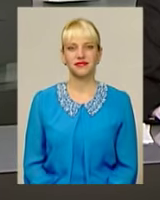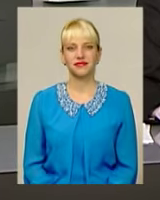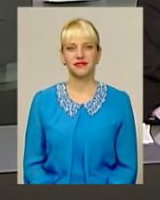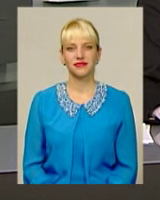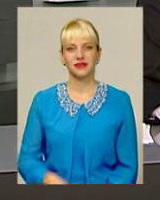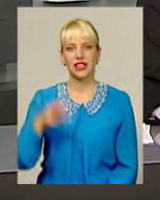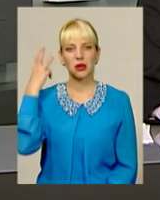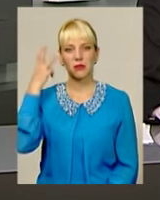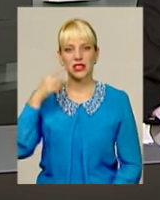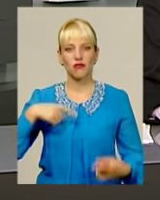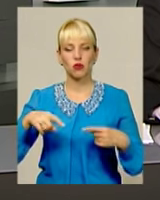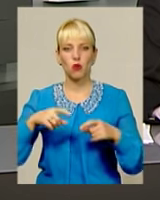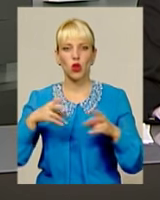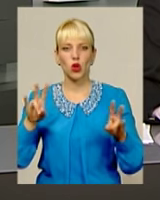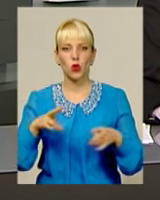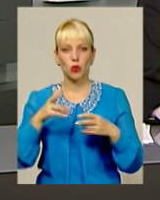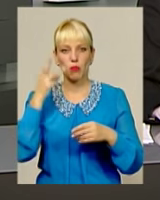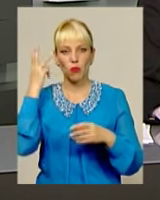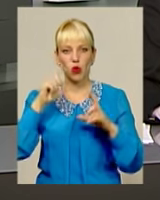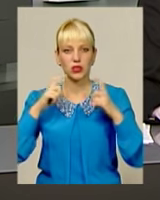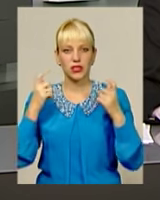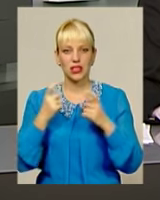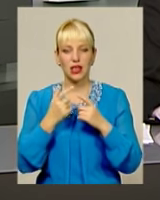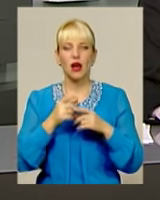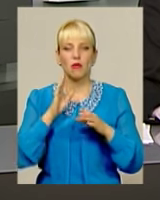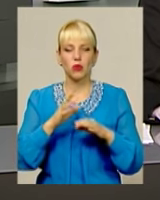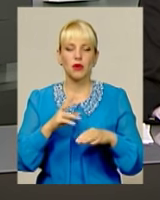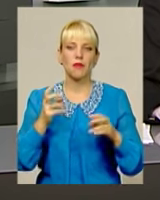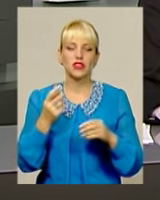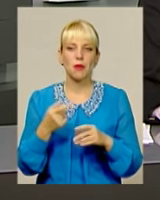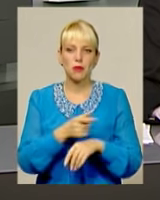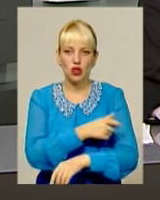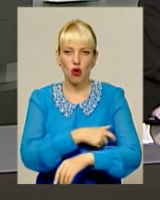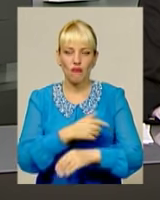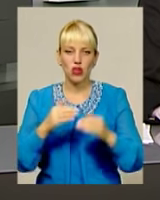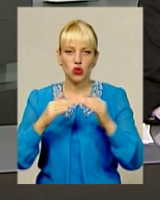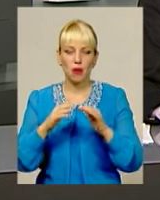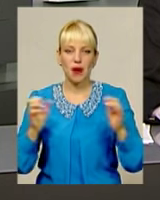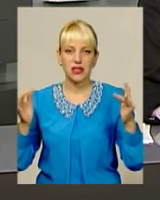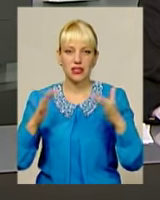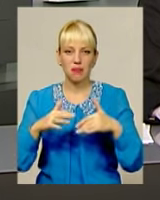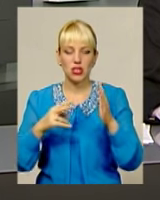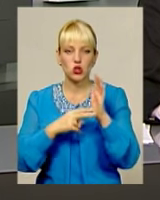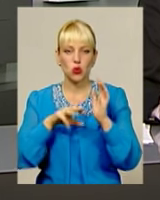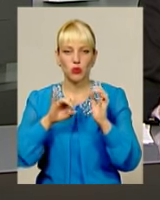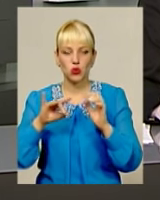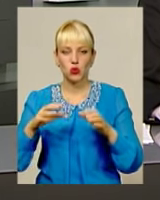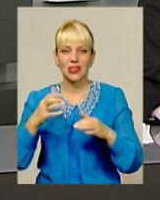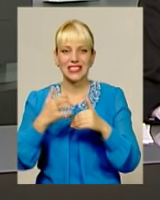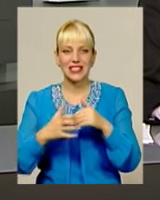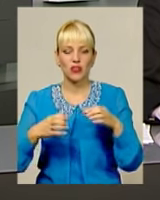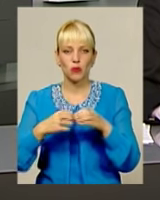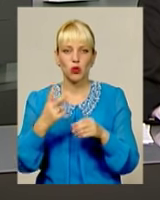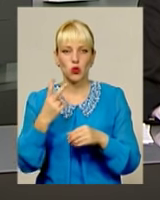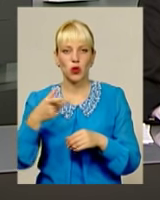Хмельницький футбольний клуб «Поділля» проведе черговий домашній матч. У рамках сьомого туру Чемпіонату України з футболу серед команд Другої